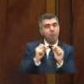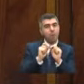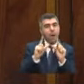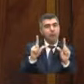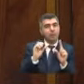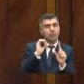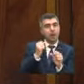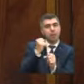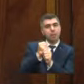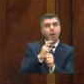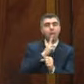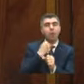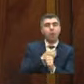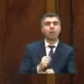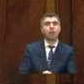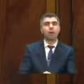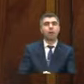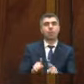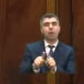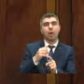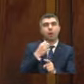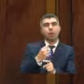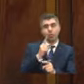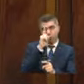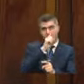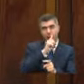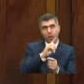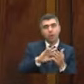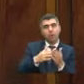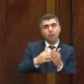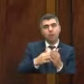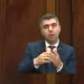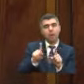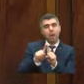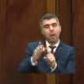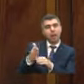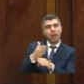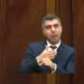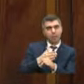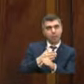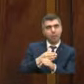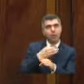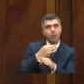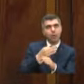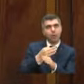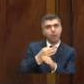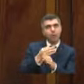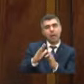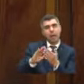البرنامج الحكومي. إذن إن شاء الله نحن متفائلون بالوصول إلى هذا الهدف، بحال كما الهدف ديال دوين بيزنس اللي هضرنا عليه منذ